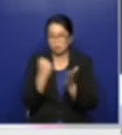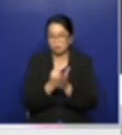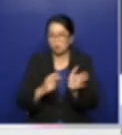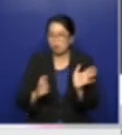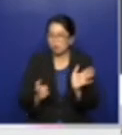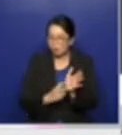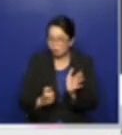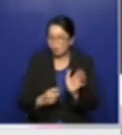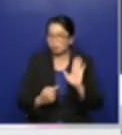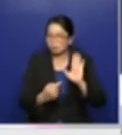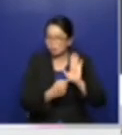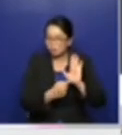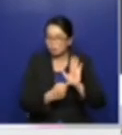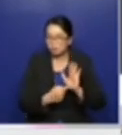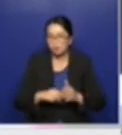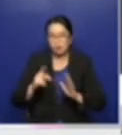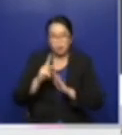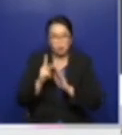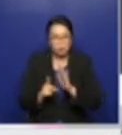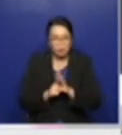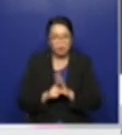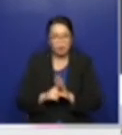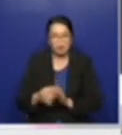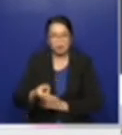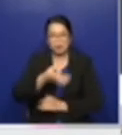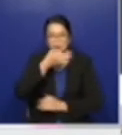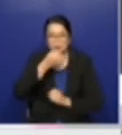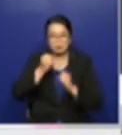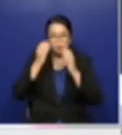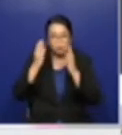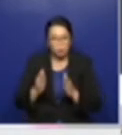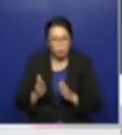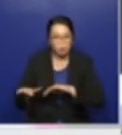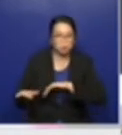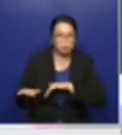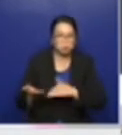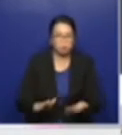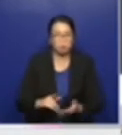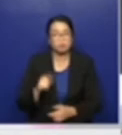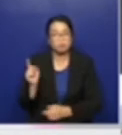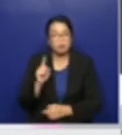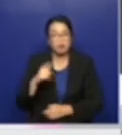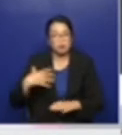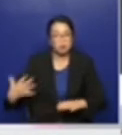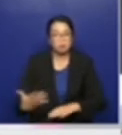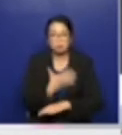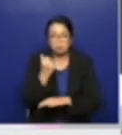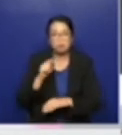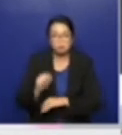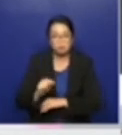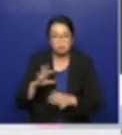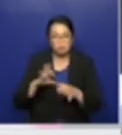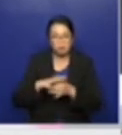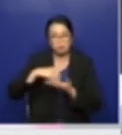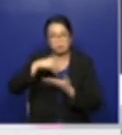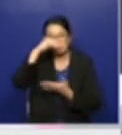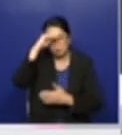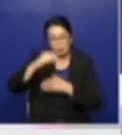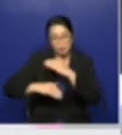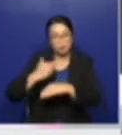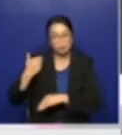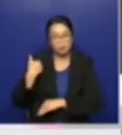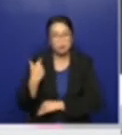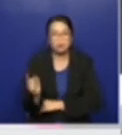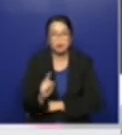พครูท่านกำลังทำกฎหมายทำลายวิชาชีพครูนี่หรือคือการปฏิวัตินี่หรือคือการปฏิรูปในเรื่องการศึกษาท่านประธ